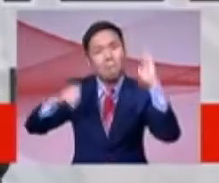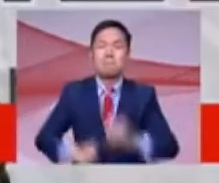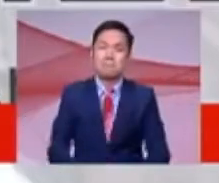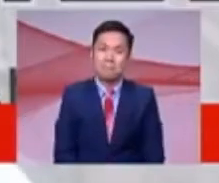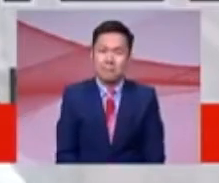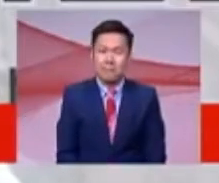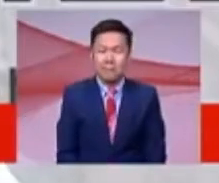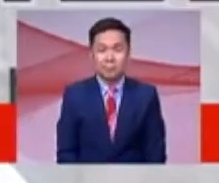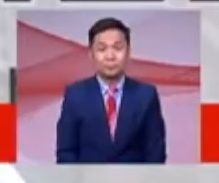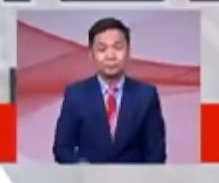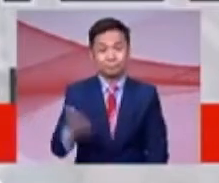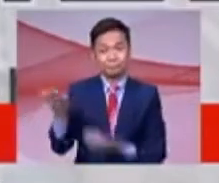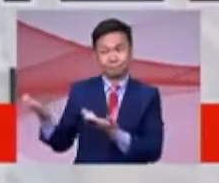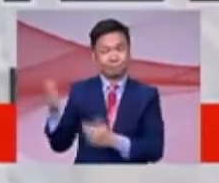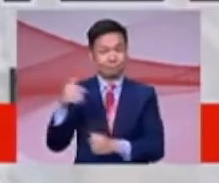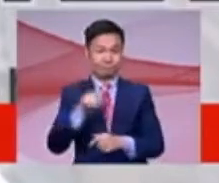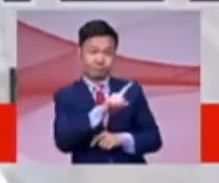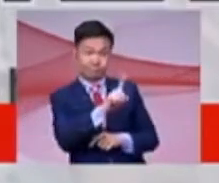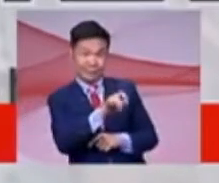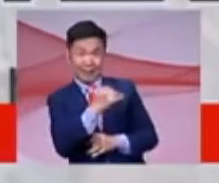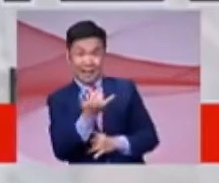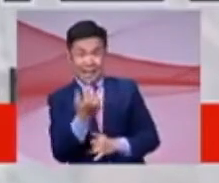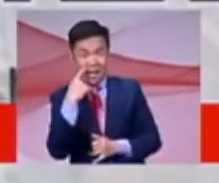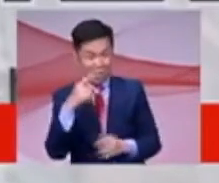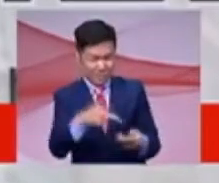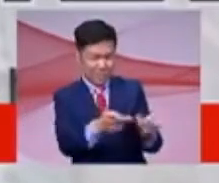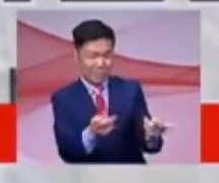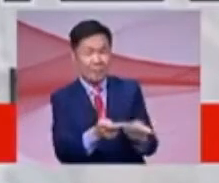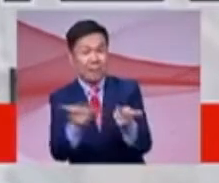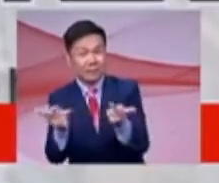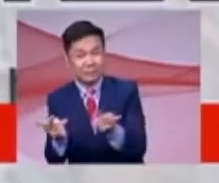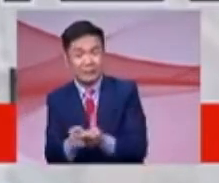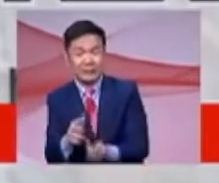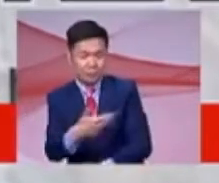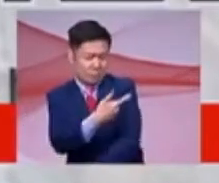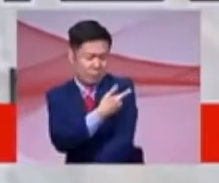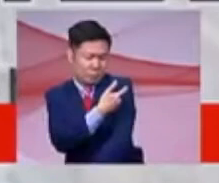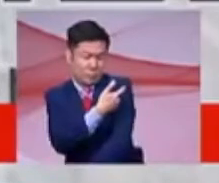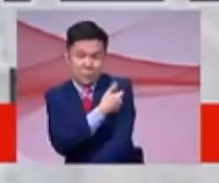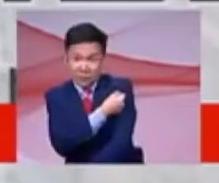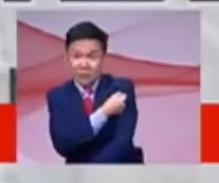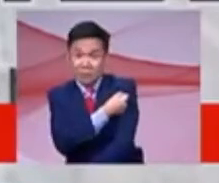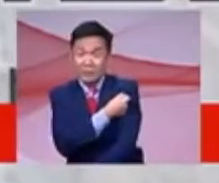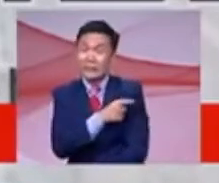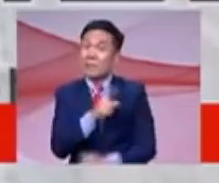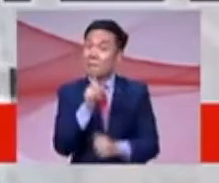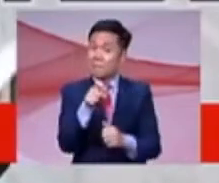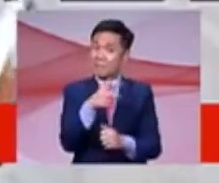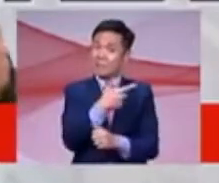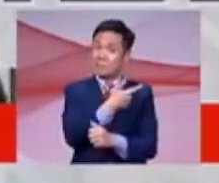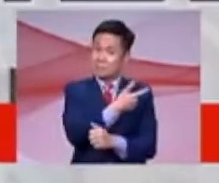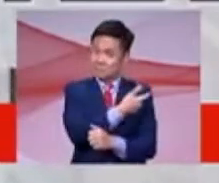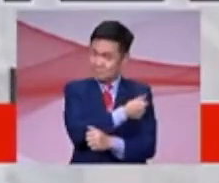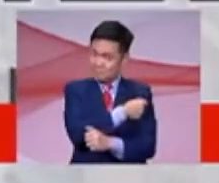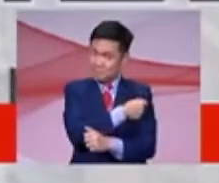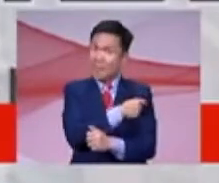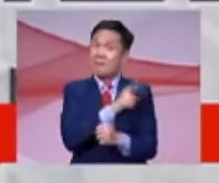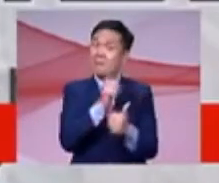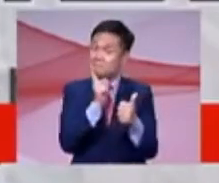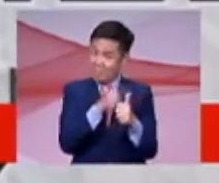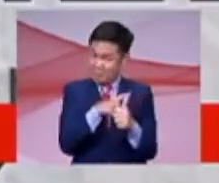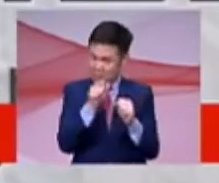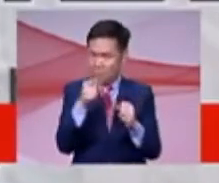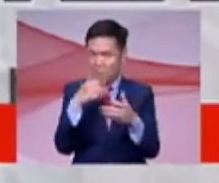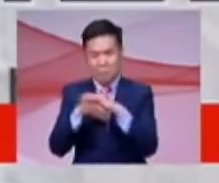Assalamualaikum Tan Sri. Tan Sri, ada premis ataupun pihak yang menjadikan suntikan vaksin sebagai satu syarat untuk menggunakan perkhidmatan mereka.